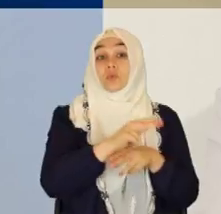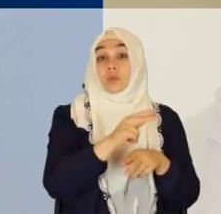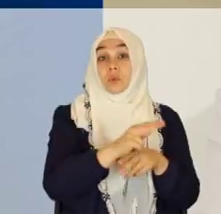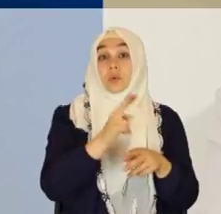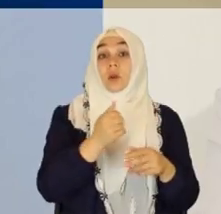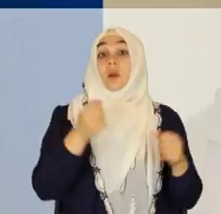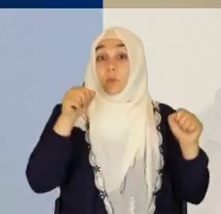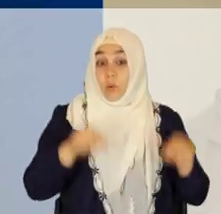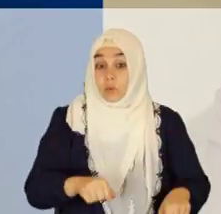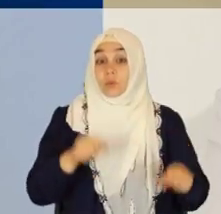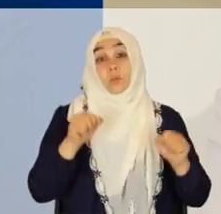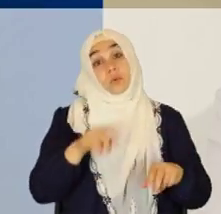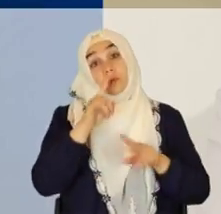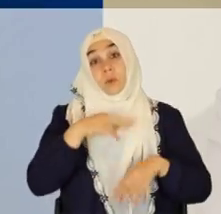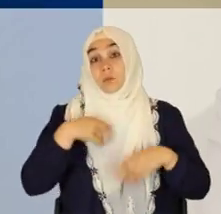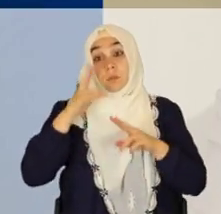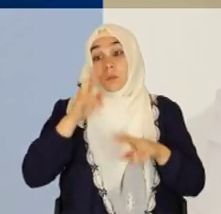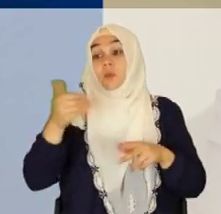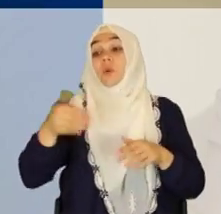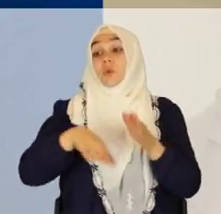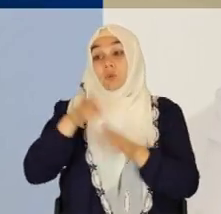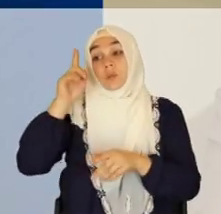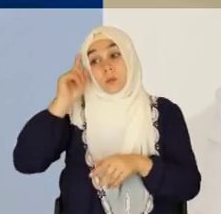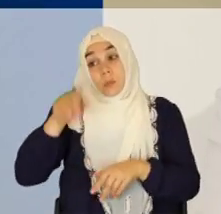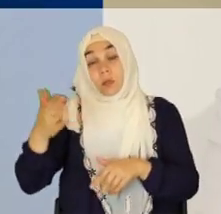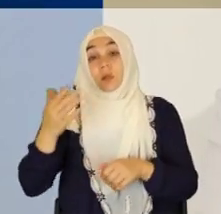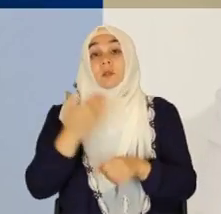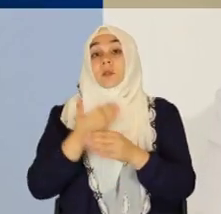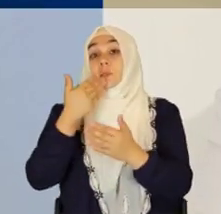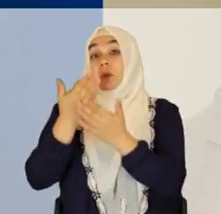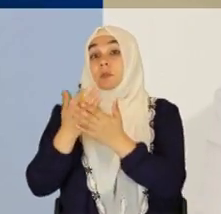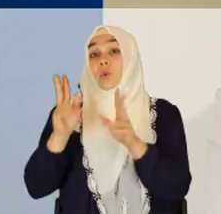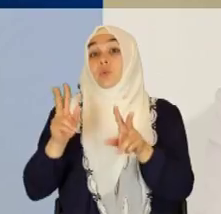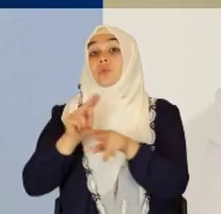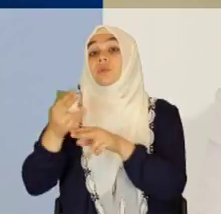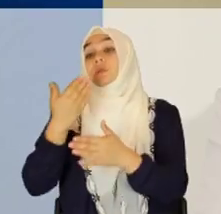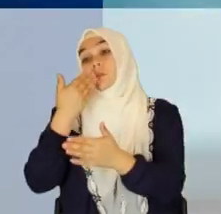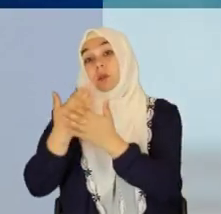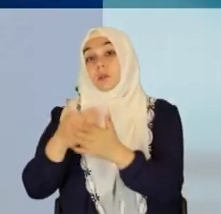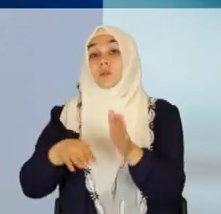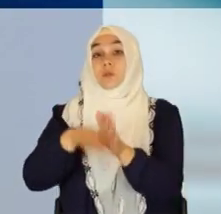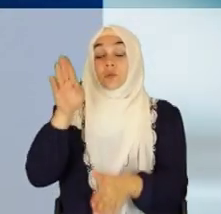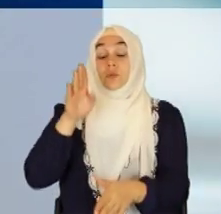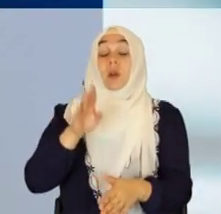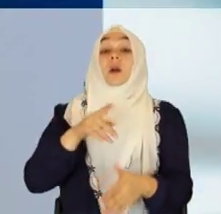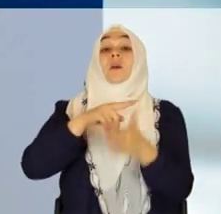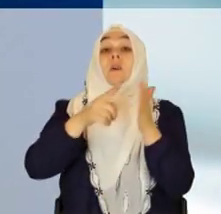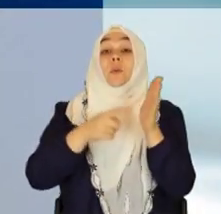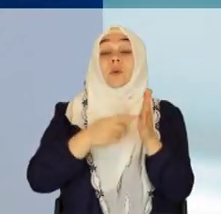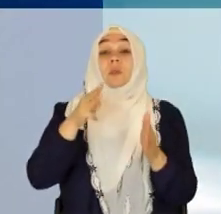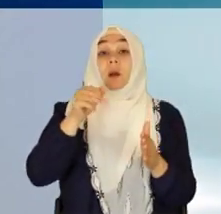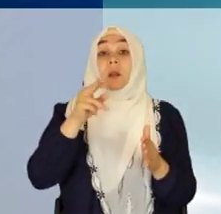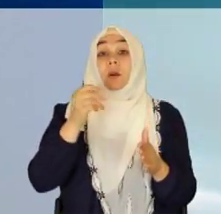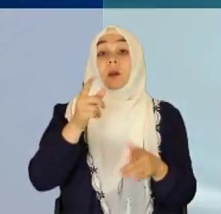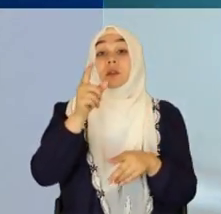qilishga layoqatlari bormi yo'qmi bizdan yaxshi biladilar. Shuning uchun bu savolni ustozlaridan so'rasin. Savol: Taloq